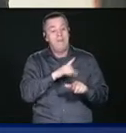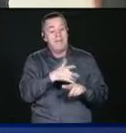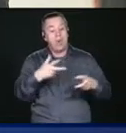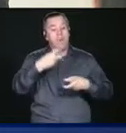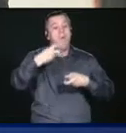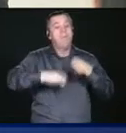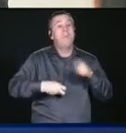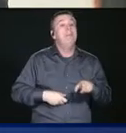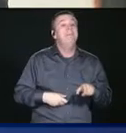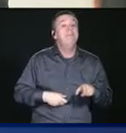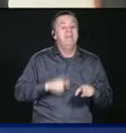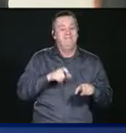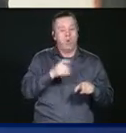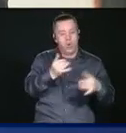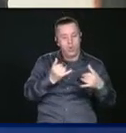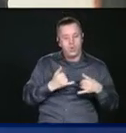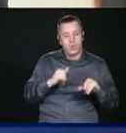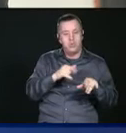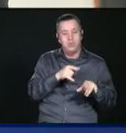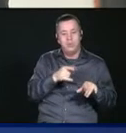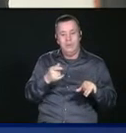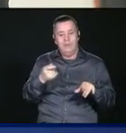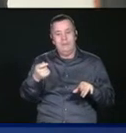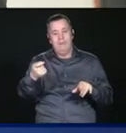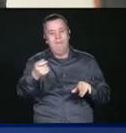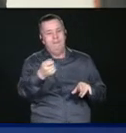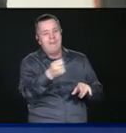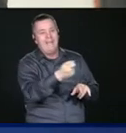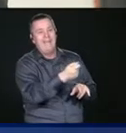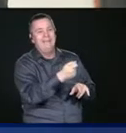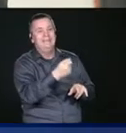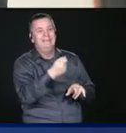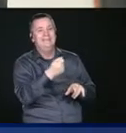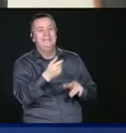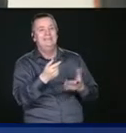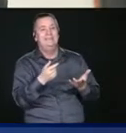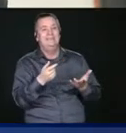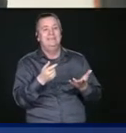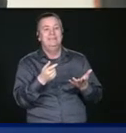doivent continuer de travailler les régimes de retraite